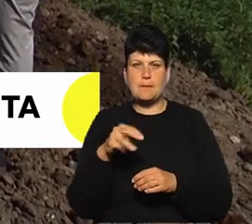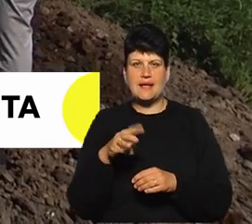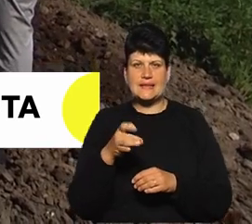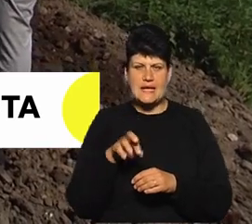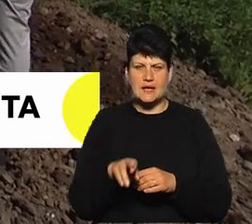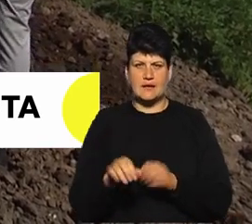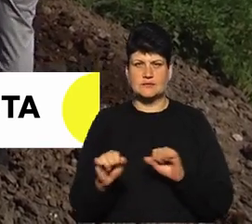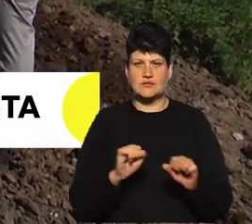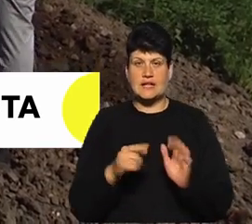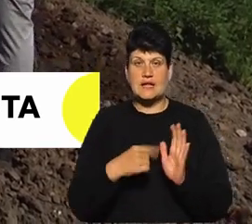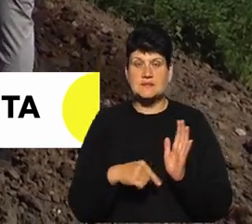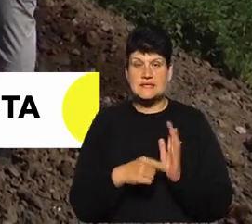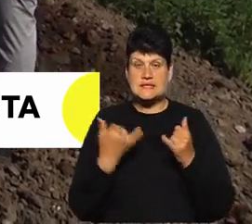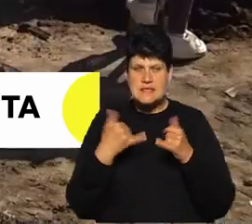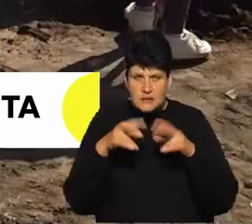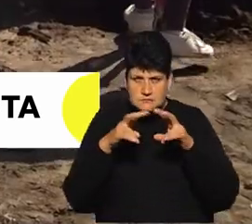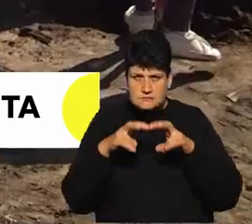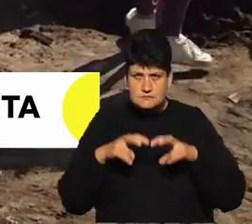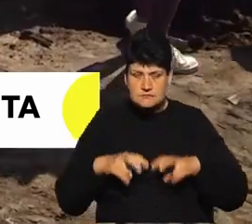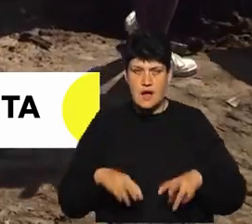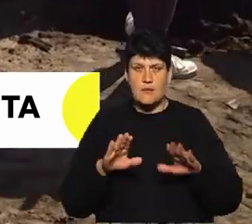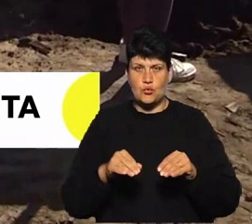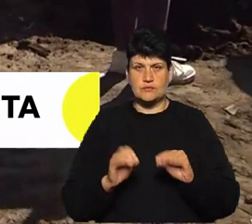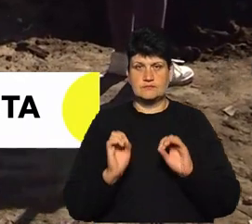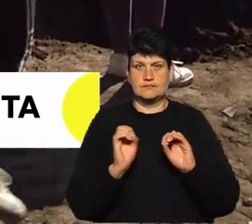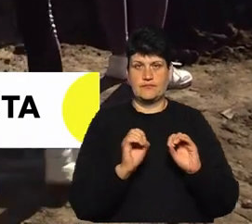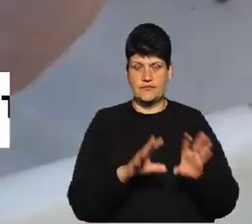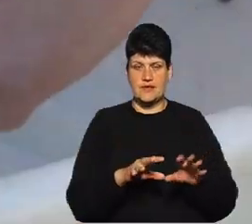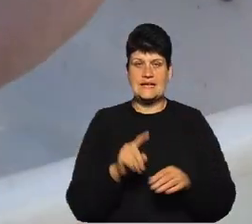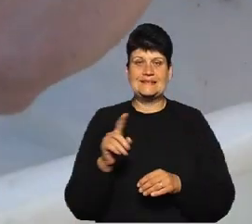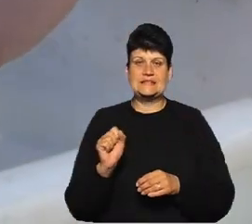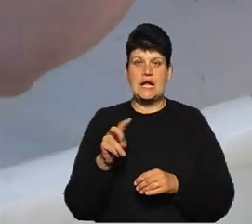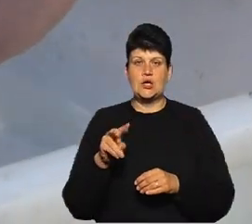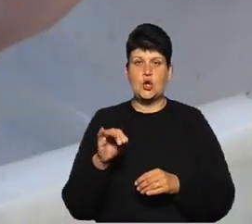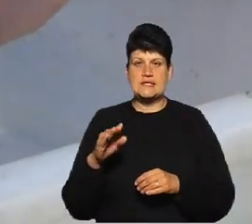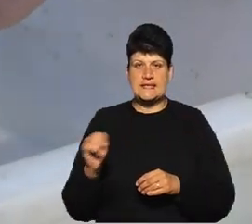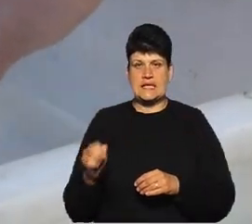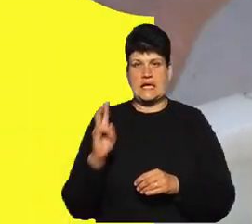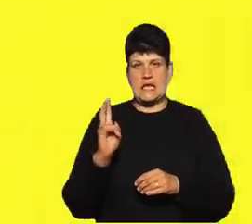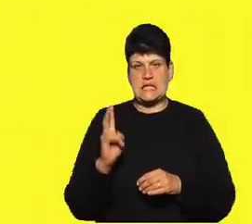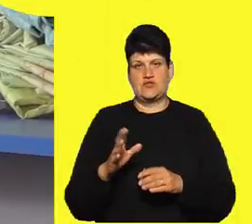Зараз знайдені речі досліджують, потім вони зберігатимуться у Залозецькому краєзнавчому музеї.